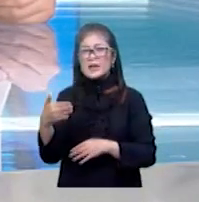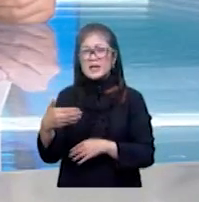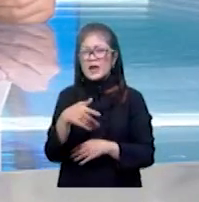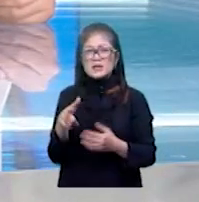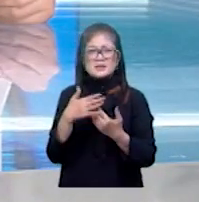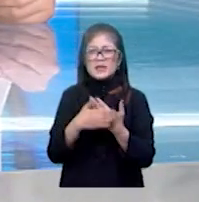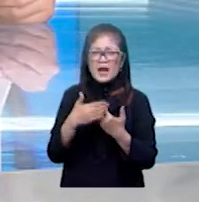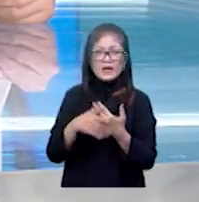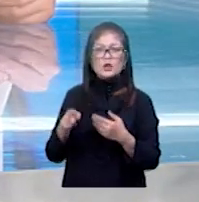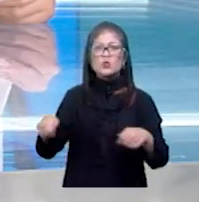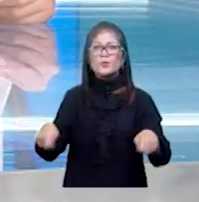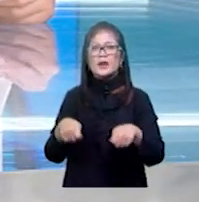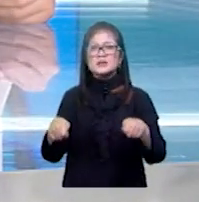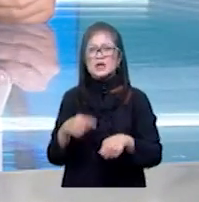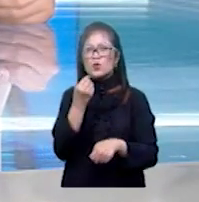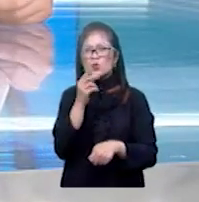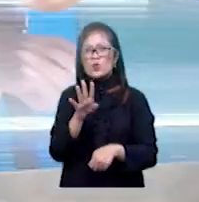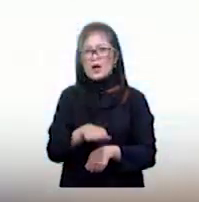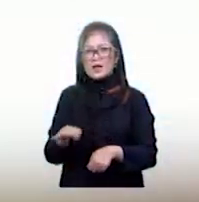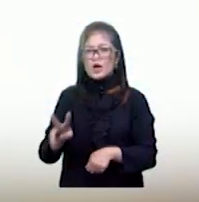dan dimakan kedua putrinya.